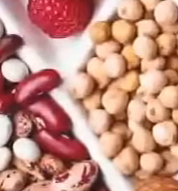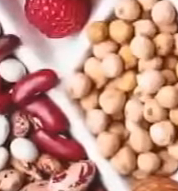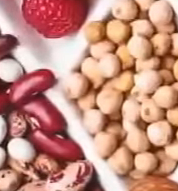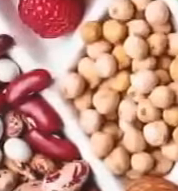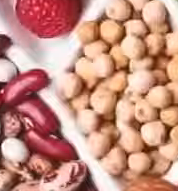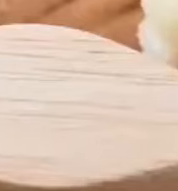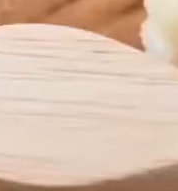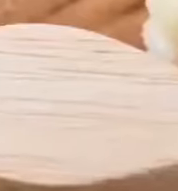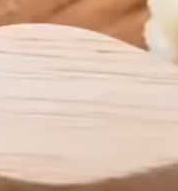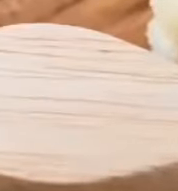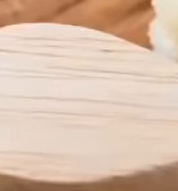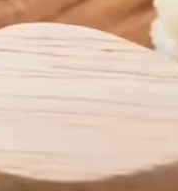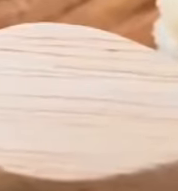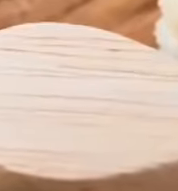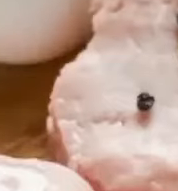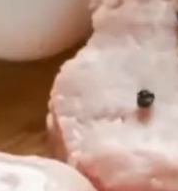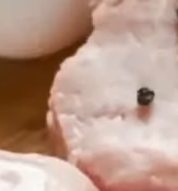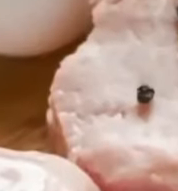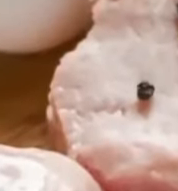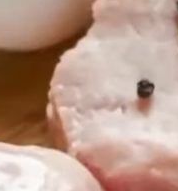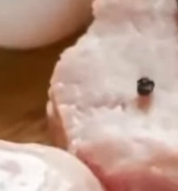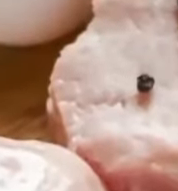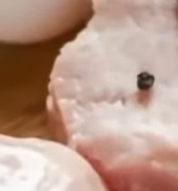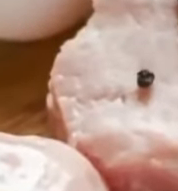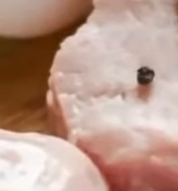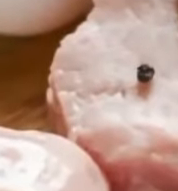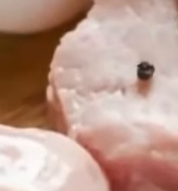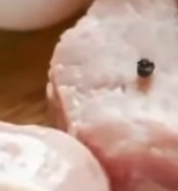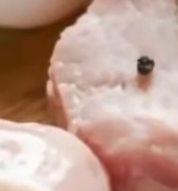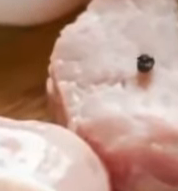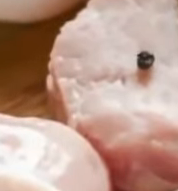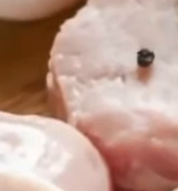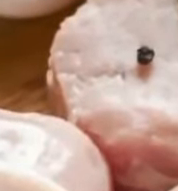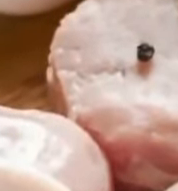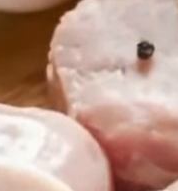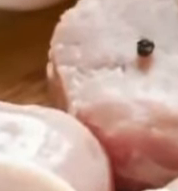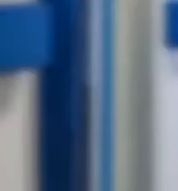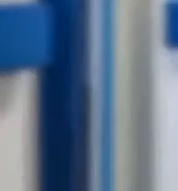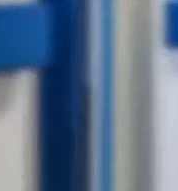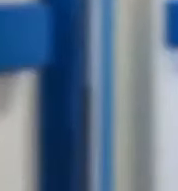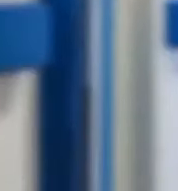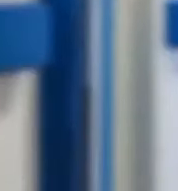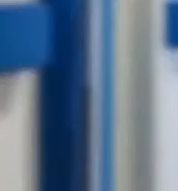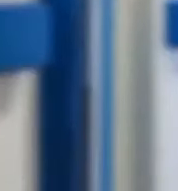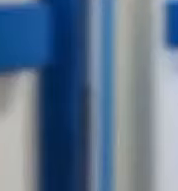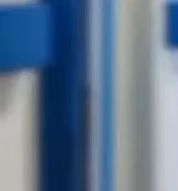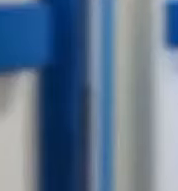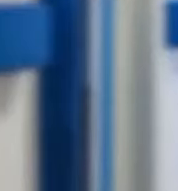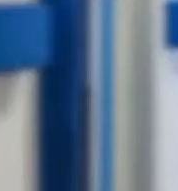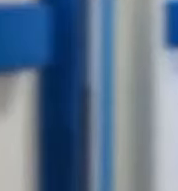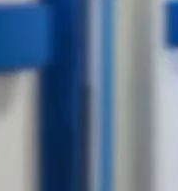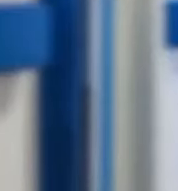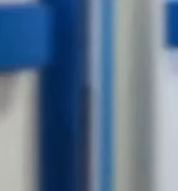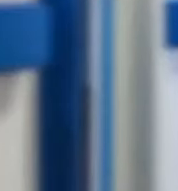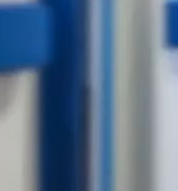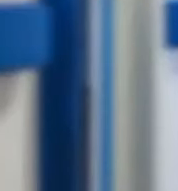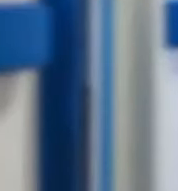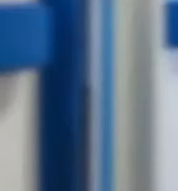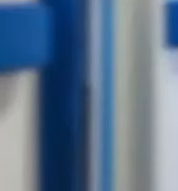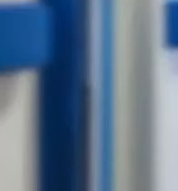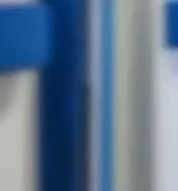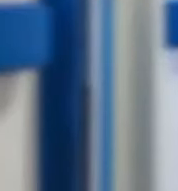ada, lemak mesti ada, protein mesti ada. Kalau umur 35 tahun ke atas, corak dia sudah berbeza sangat.